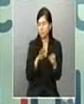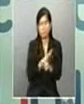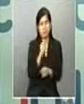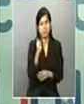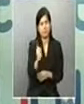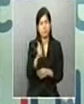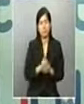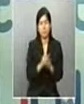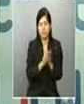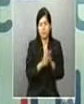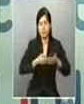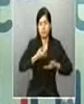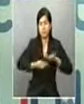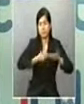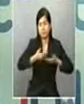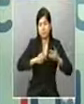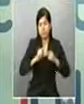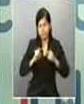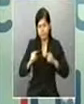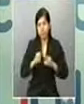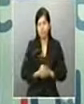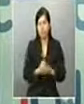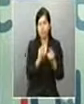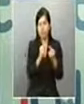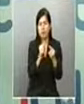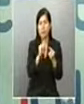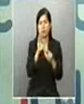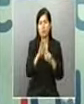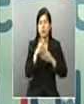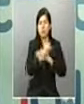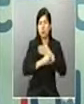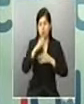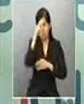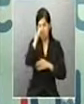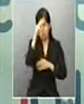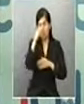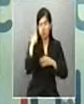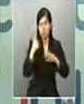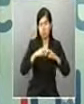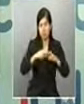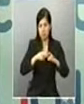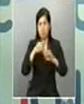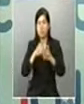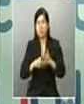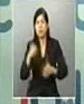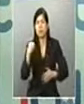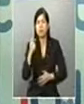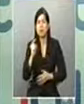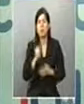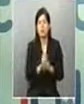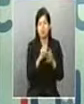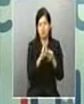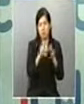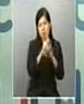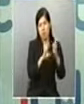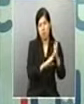ดการค้าขนาดใหญ่แต่อินเดียเองก็มีความท้าทายหรือว่ามีจุดอ่อนอยู่ในหลายๆประการเช่นเดียวกันอย่างเช่นระบบสาธารณูปโภคที่ยังไม่มีความพร้